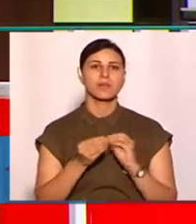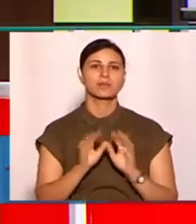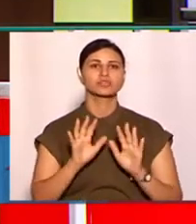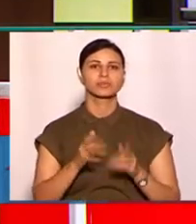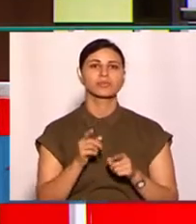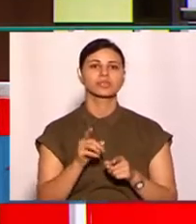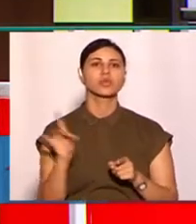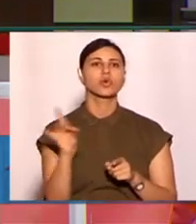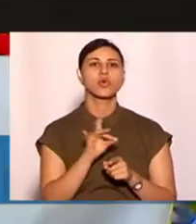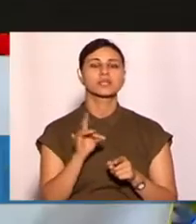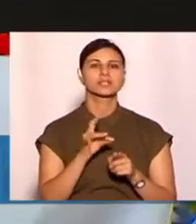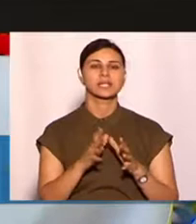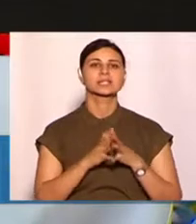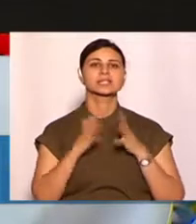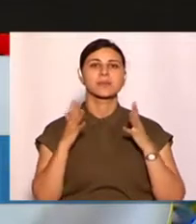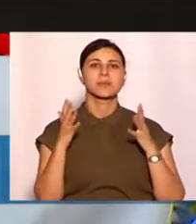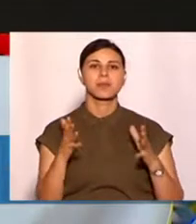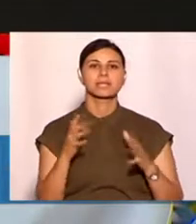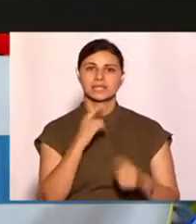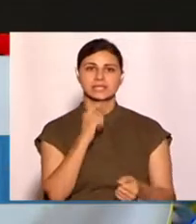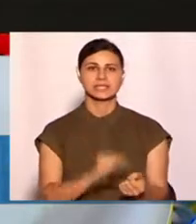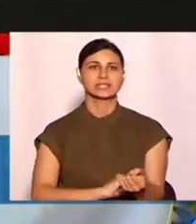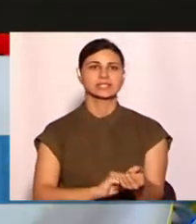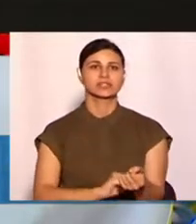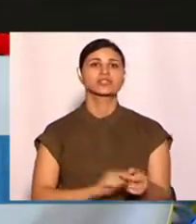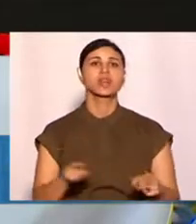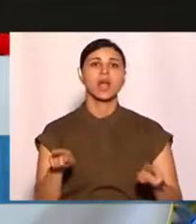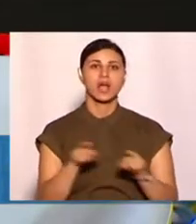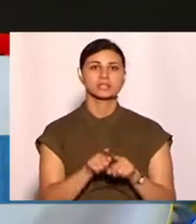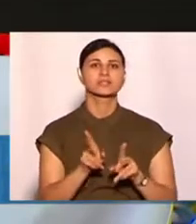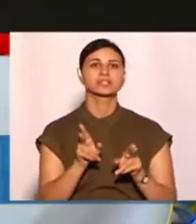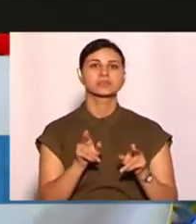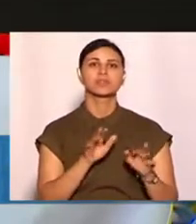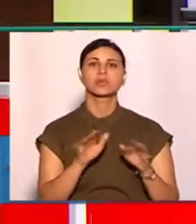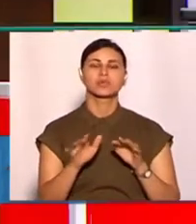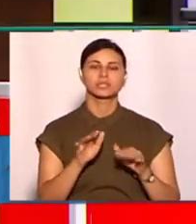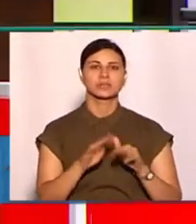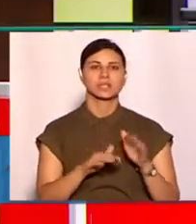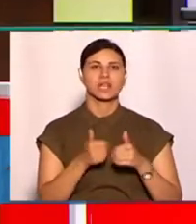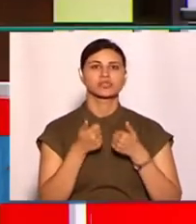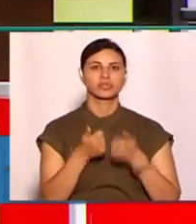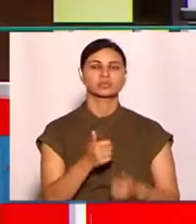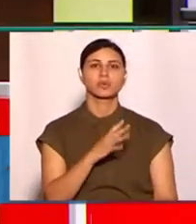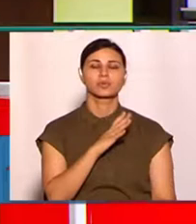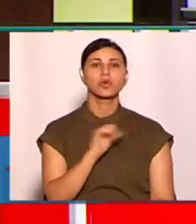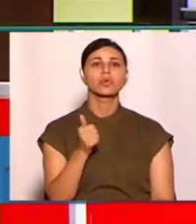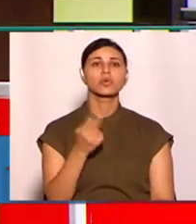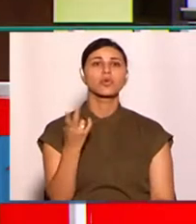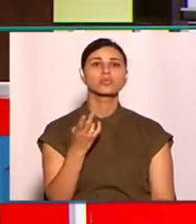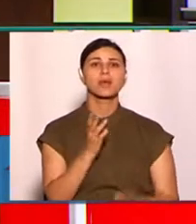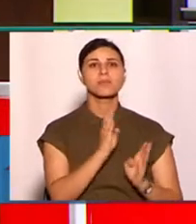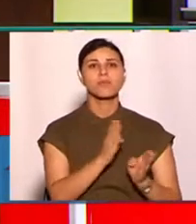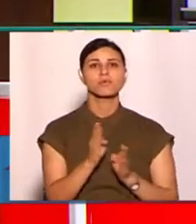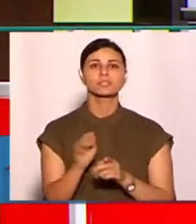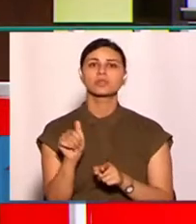შემთხვევაშიც ქოლესტერინის მაღალი შემცველობა სისხლში, ასევე სიმსივნური პროცესების ხელშემწყობი გარემოება. როგორ უნდა მოვიქცეთ